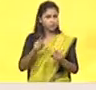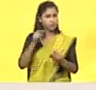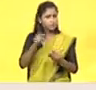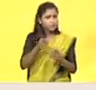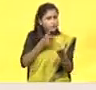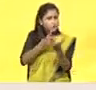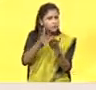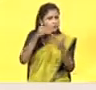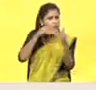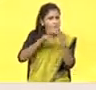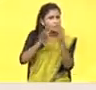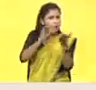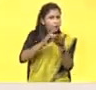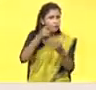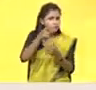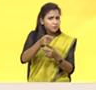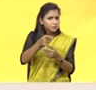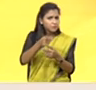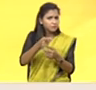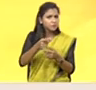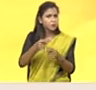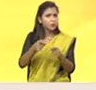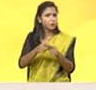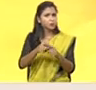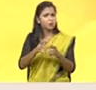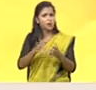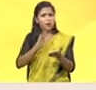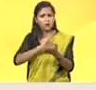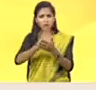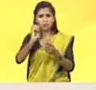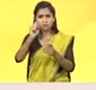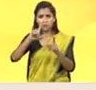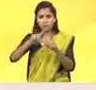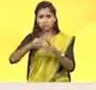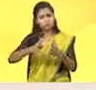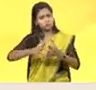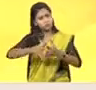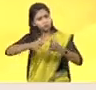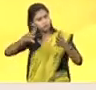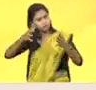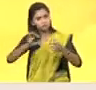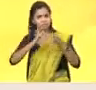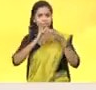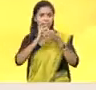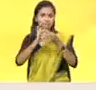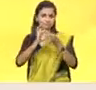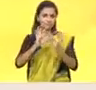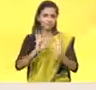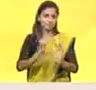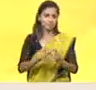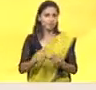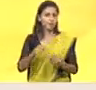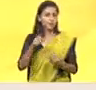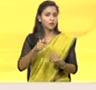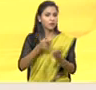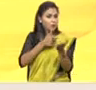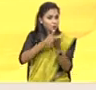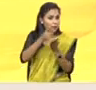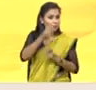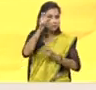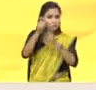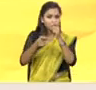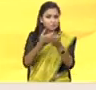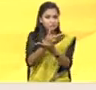इस गांव के लोगों का हुलॉक गिबन के साथ बहुत गहरा संबंध है। गांव के